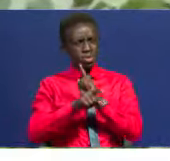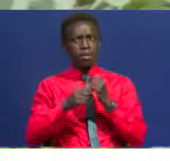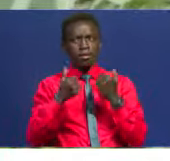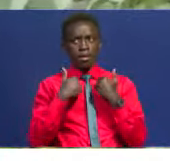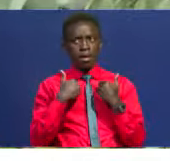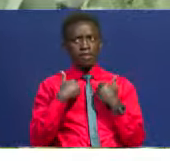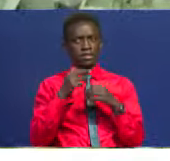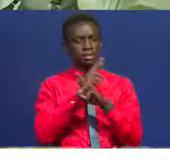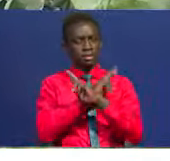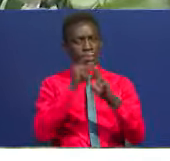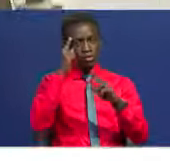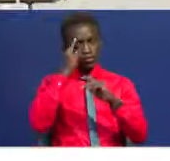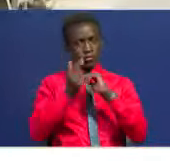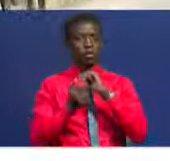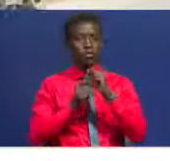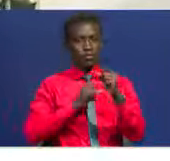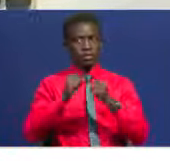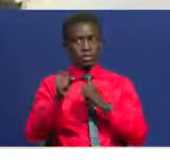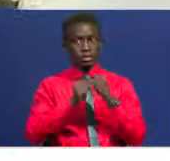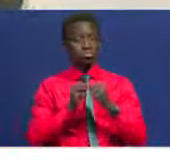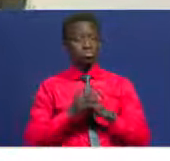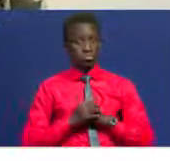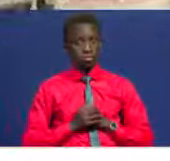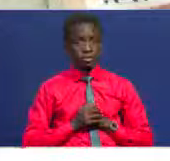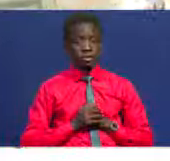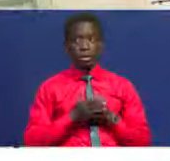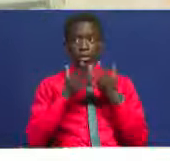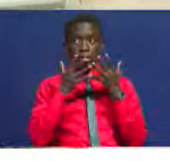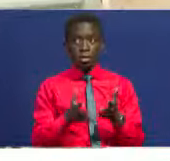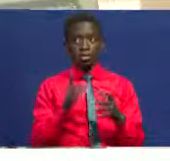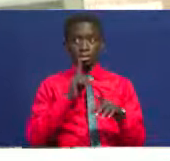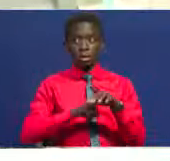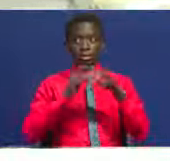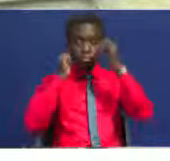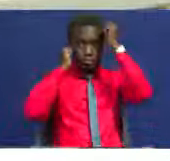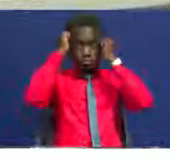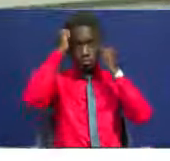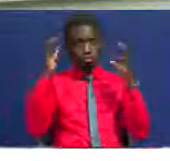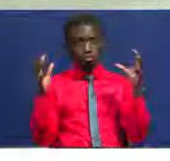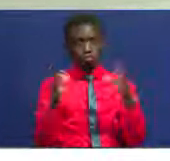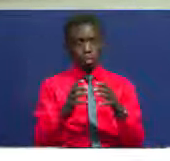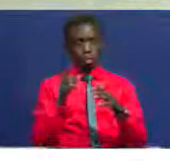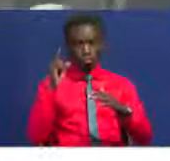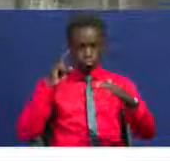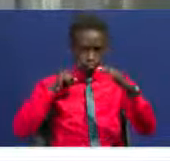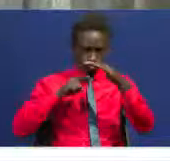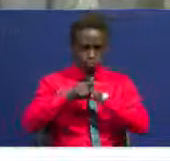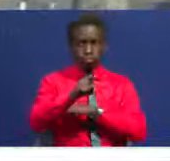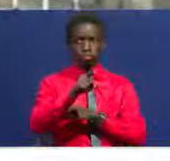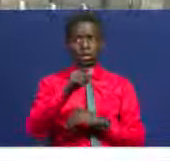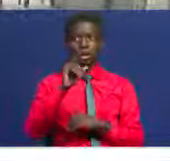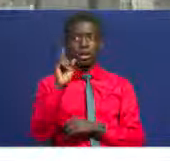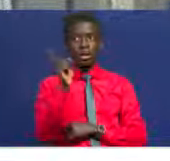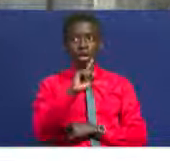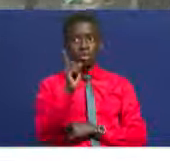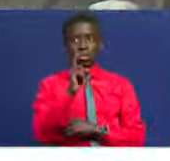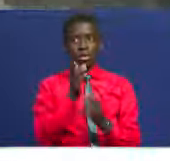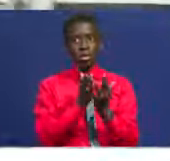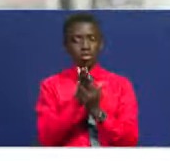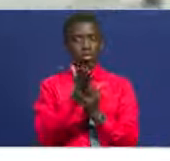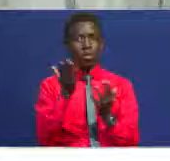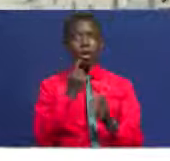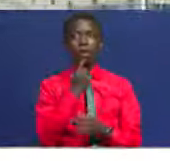za vita. Na wakati msafara wa jeshi uliingia katikati ya jiji la Nairobi kupitia Moi